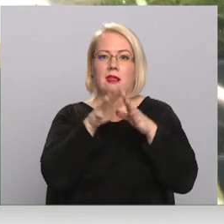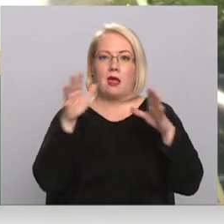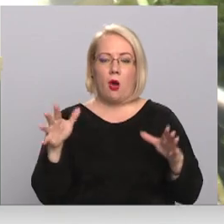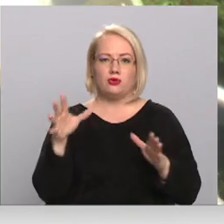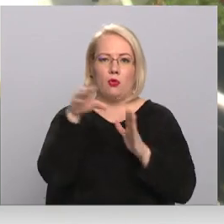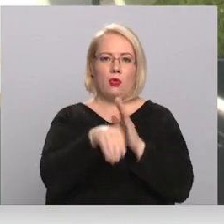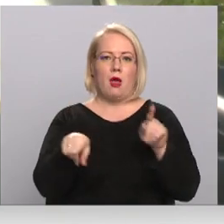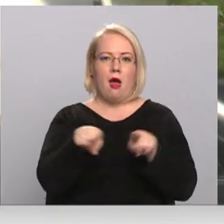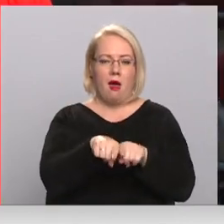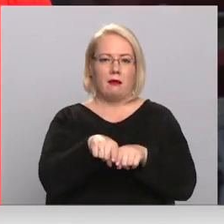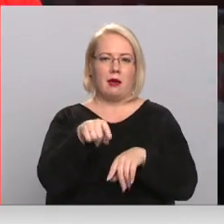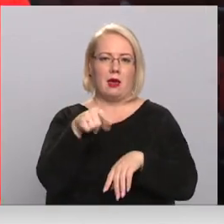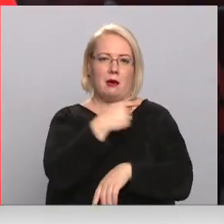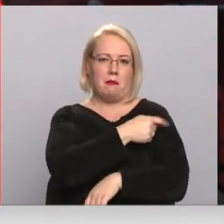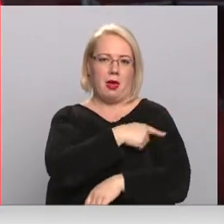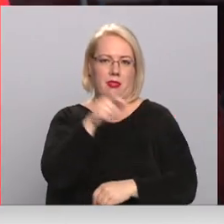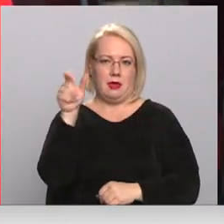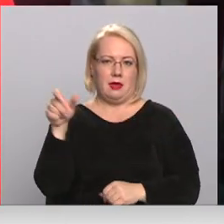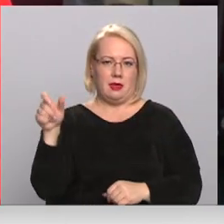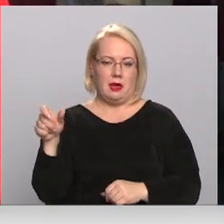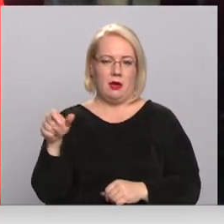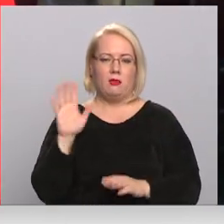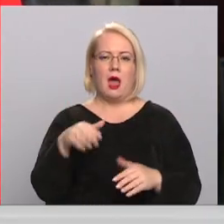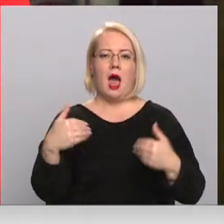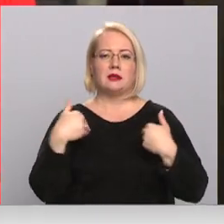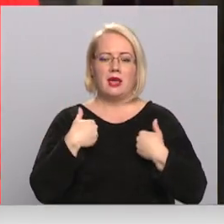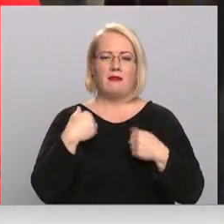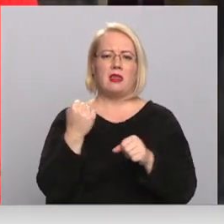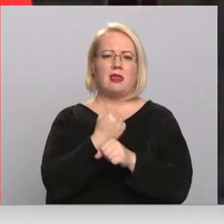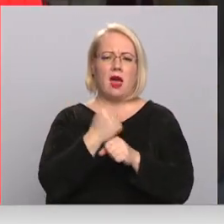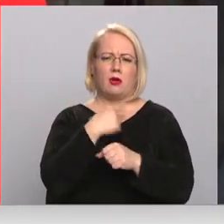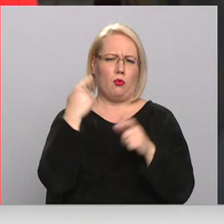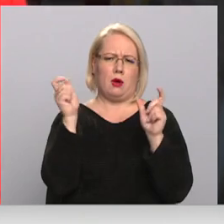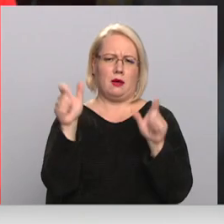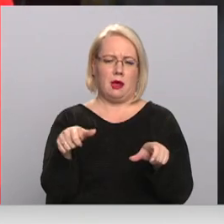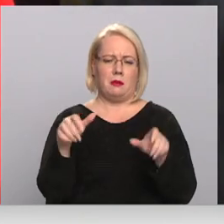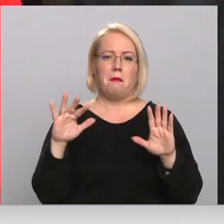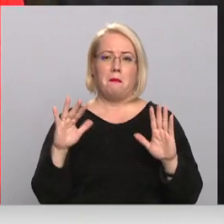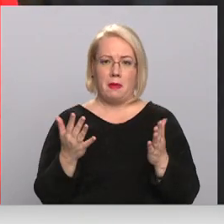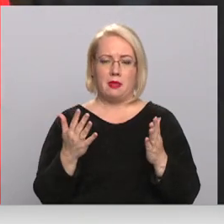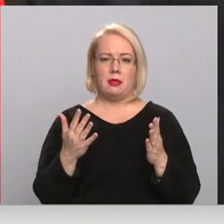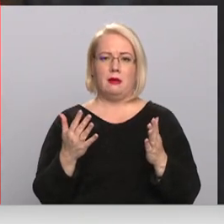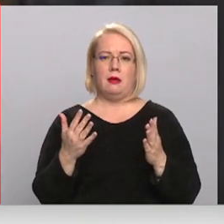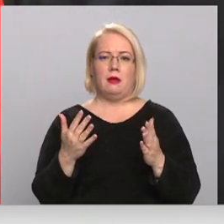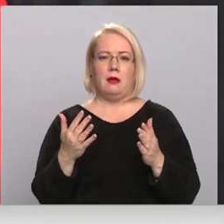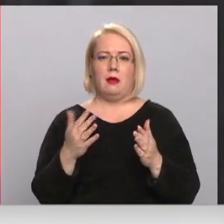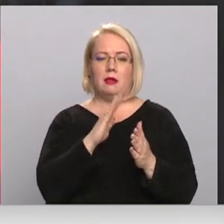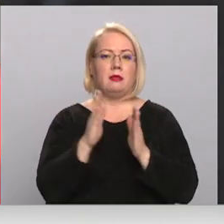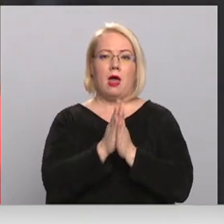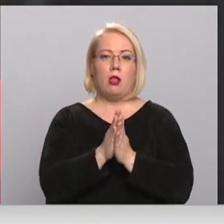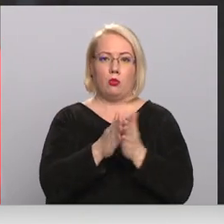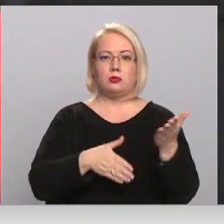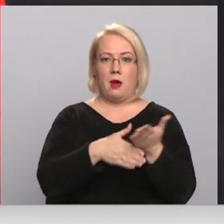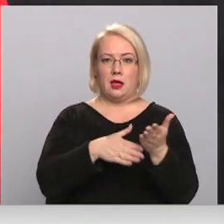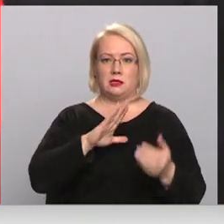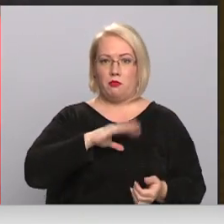starpā arī mediķi. Patiesībā ar sevi tu var darīt, ko tu gribi, bet... Jā, nu tā tad nelūdzu tad palīdzību pēc